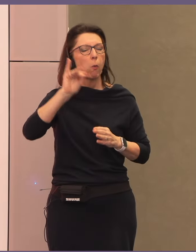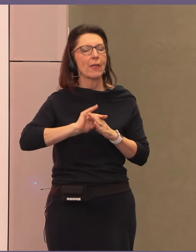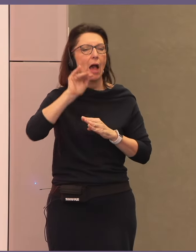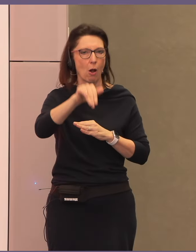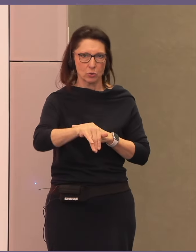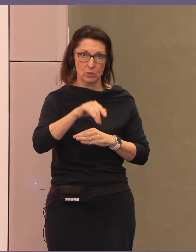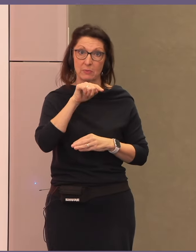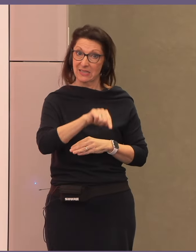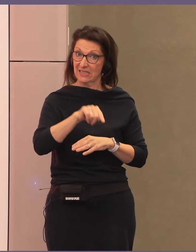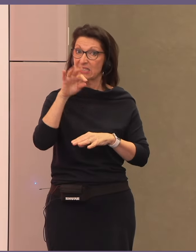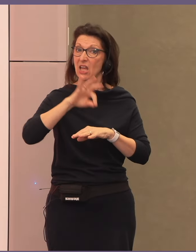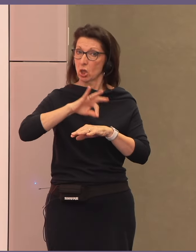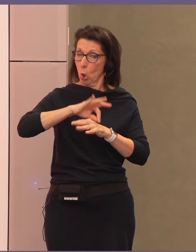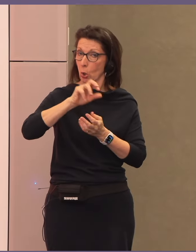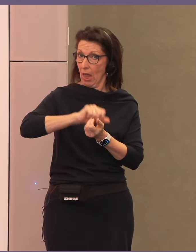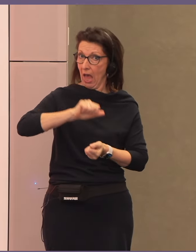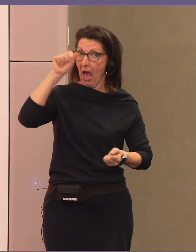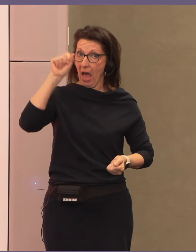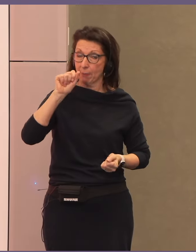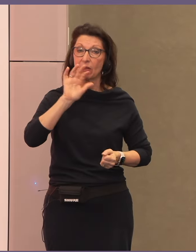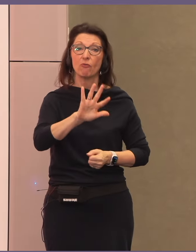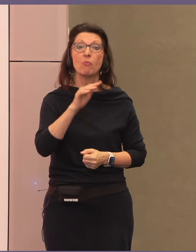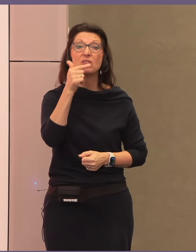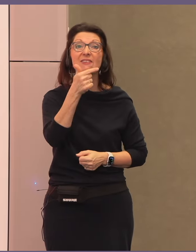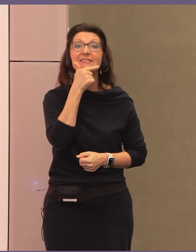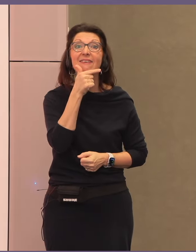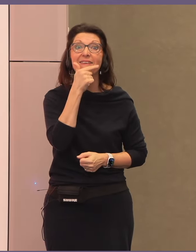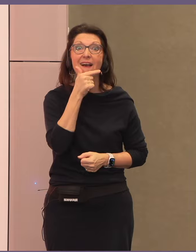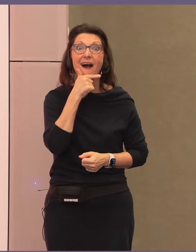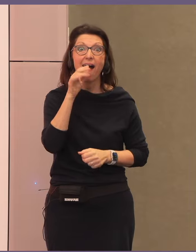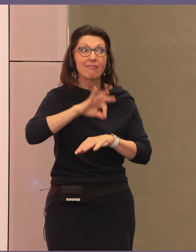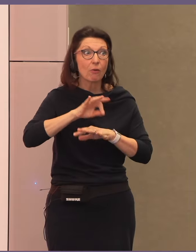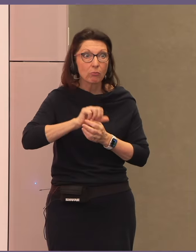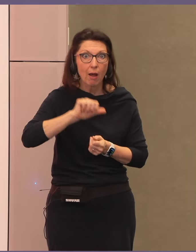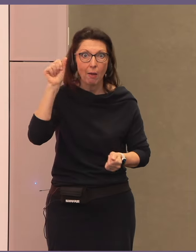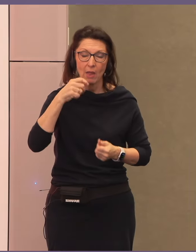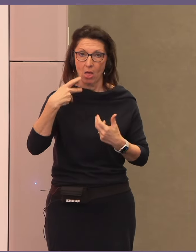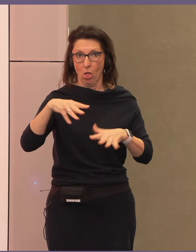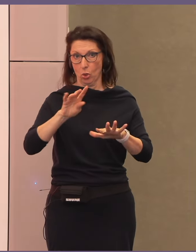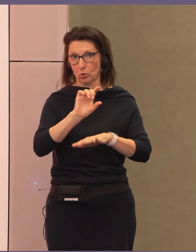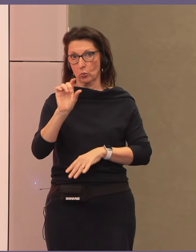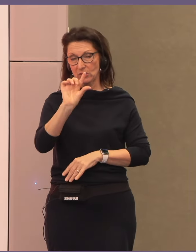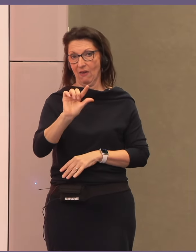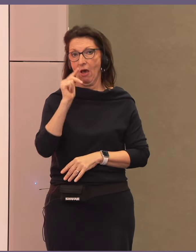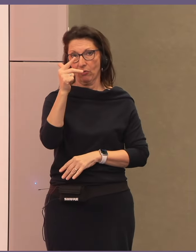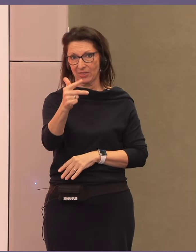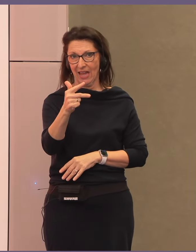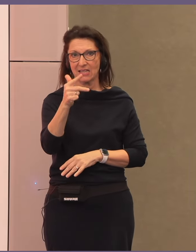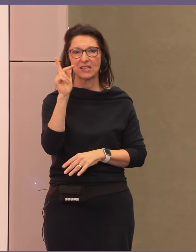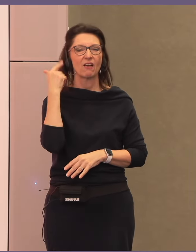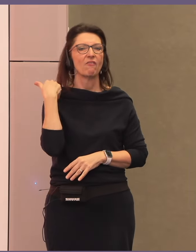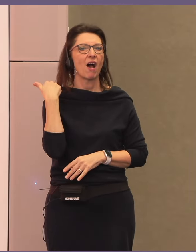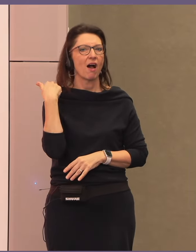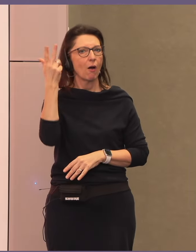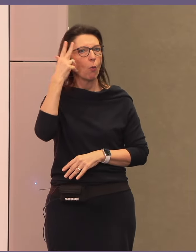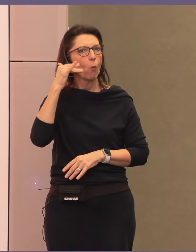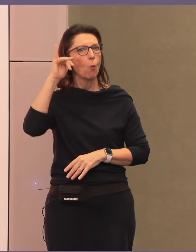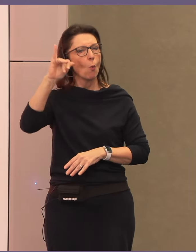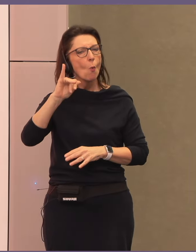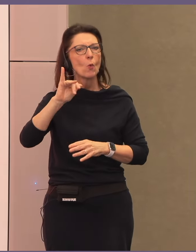1932 im Alter von 25 Jahren. 1932 führte sie auch im außeruniversitären Verein der